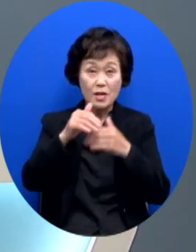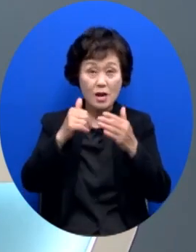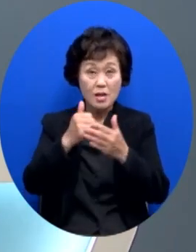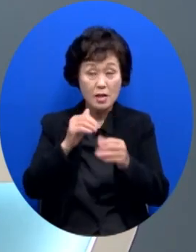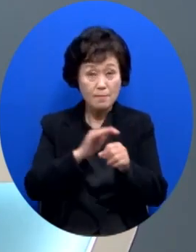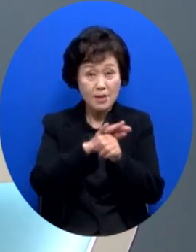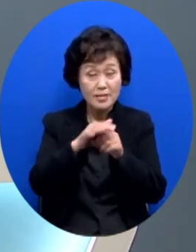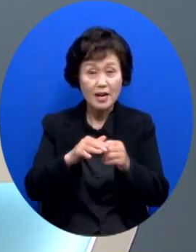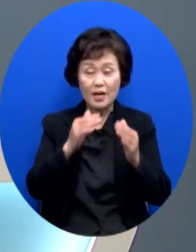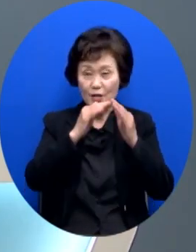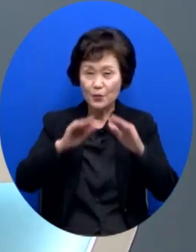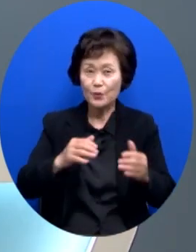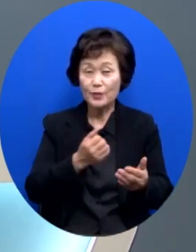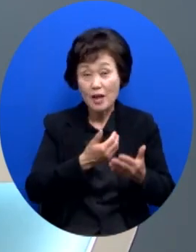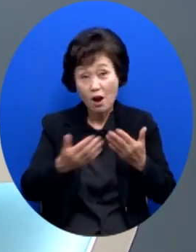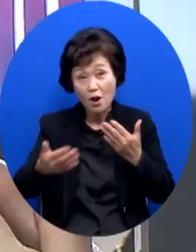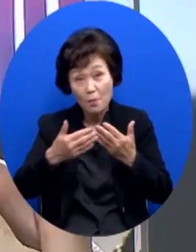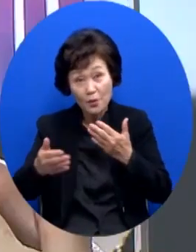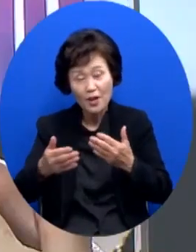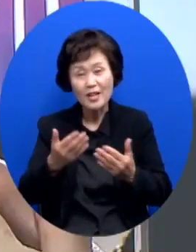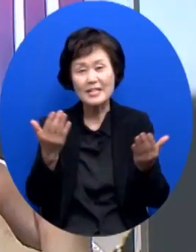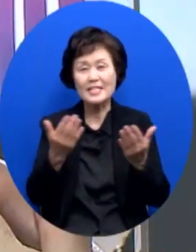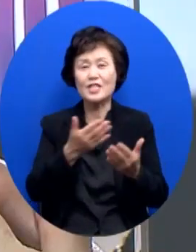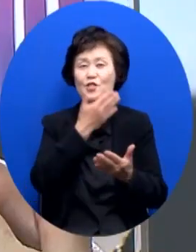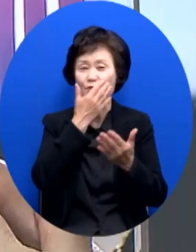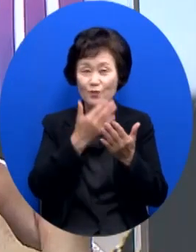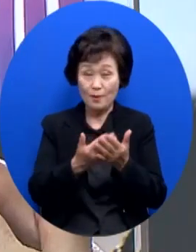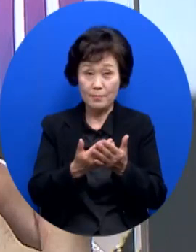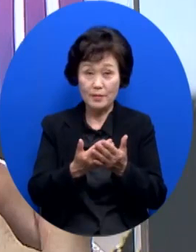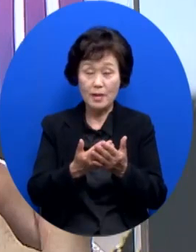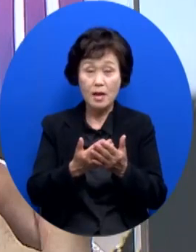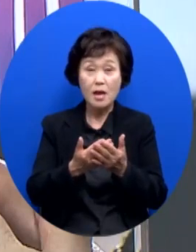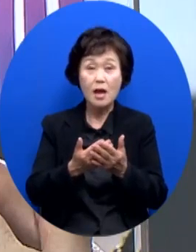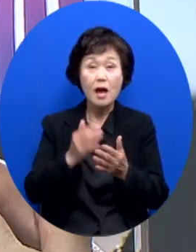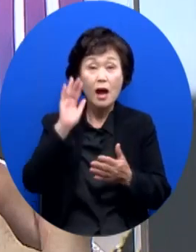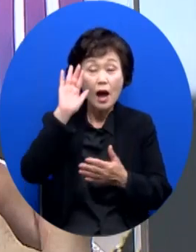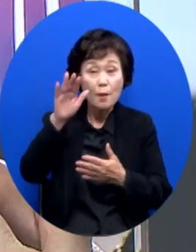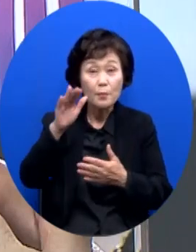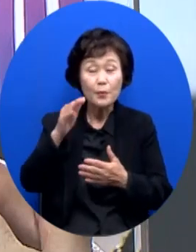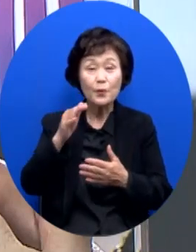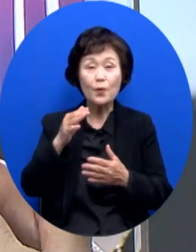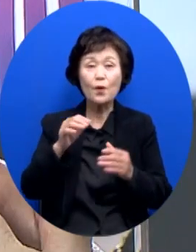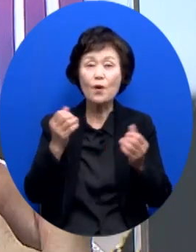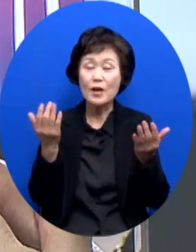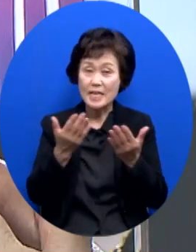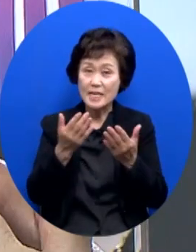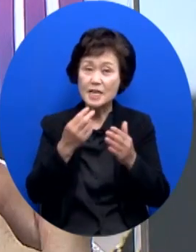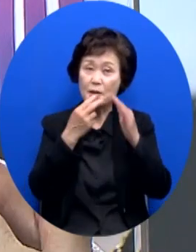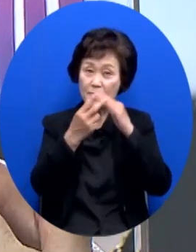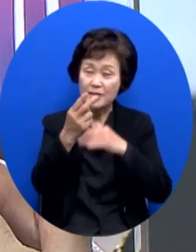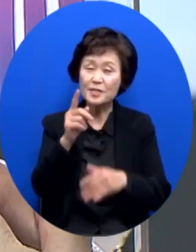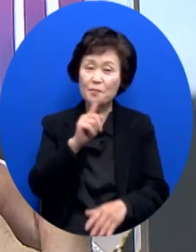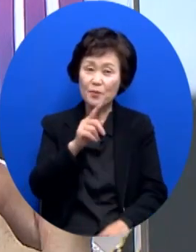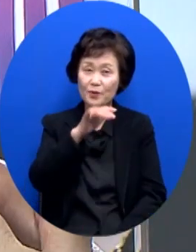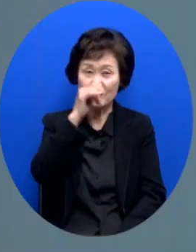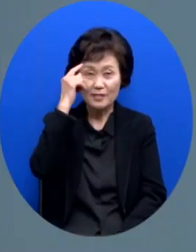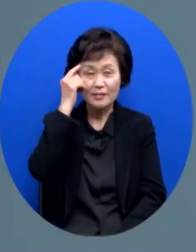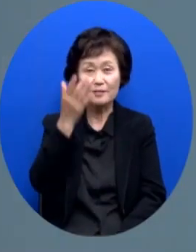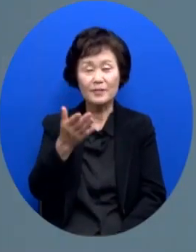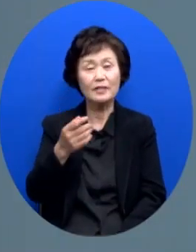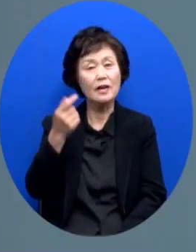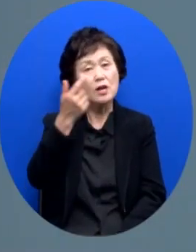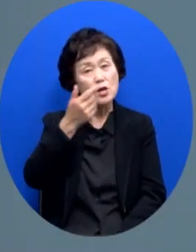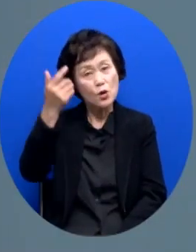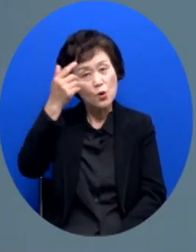이웃에게 흘려보내는 일이 중요한 것 같습니다. 마지막으로 앞으로 사역 계획과 비전에 대해서 말씀 부탁드립니다. 참 영혼 구하는